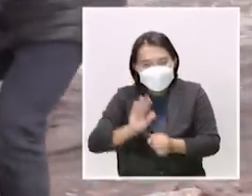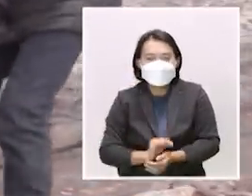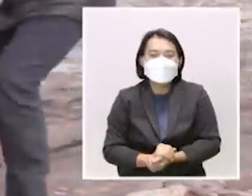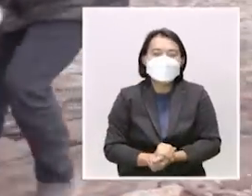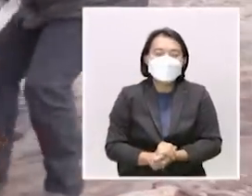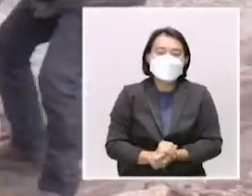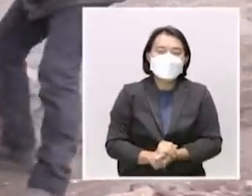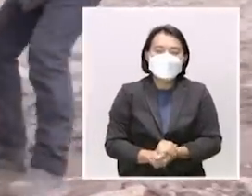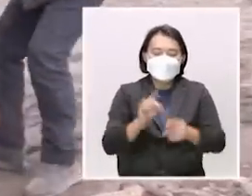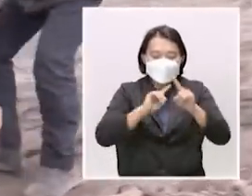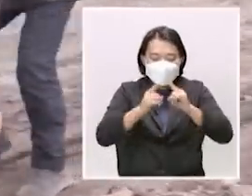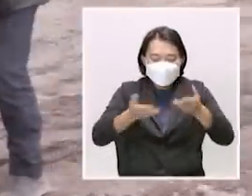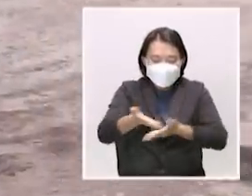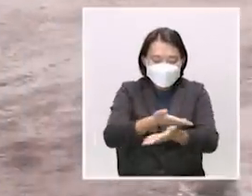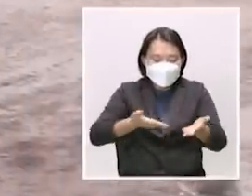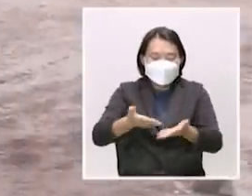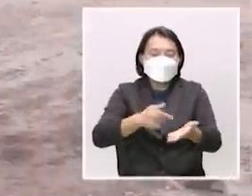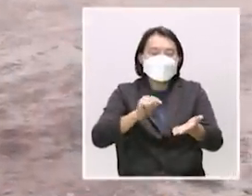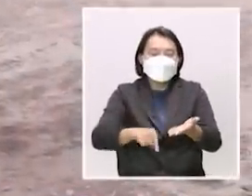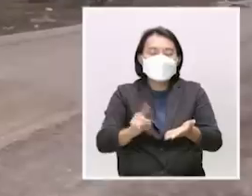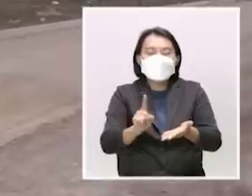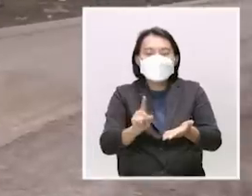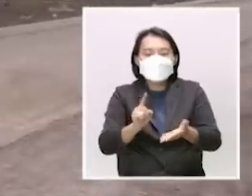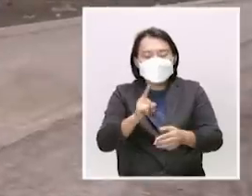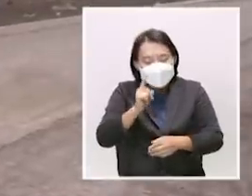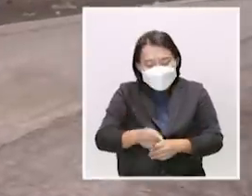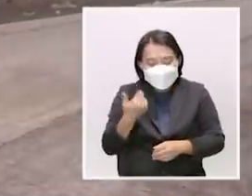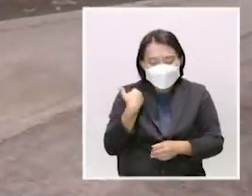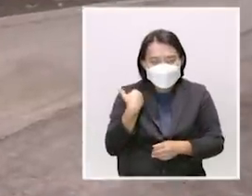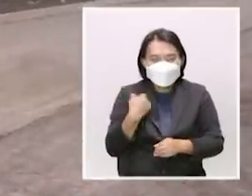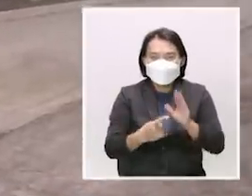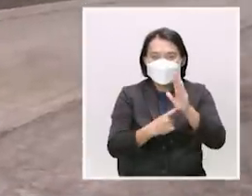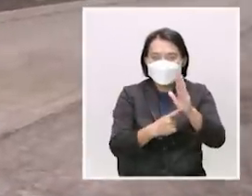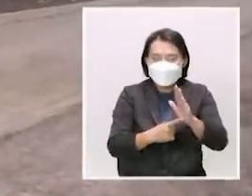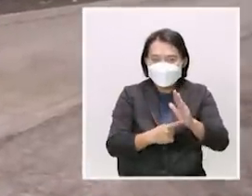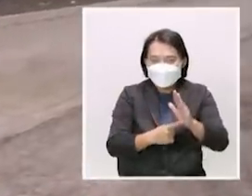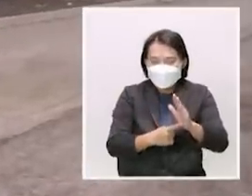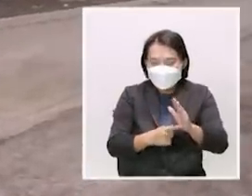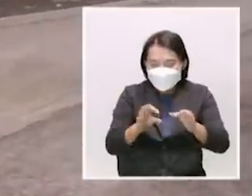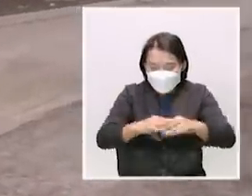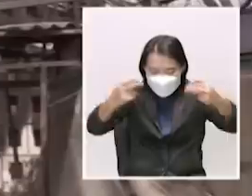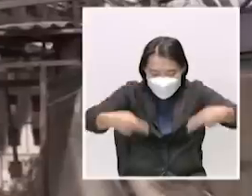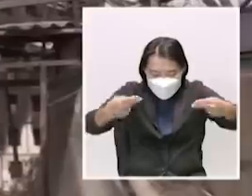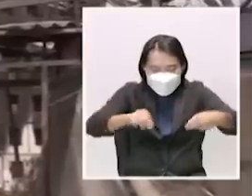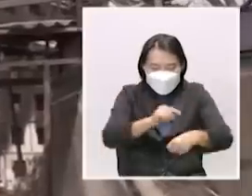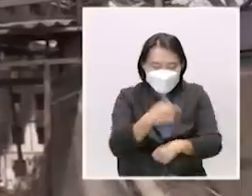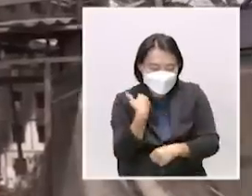้องสุ่ง Commsl บ เจราะ